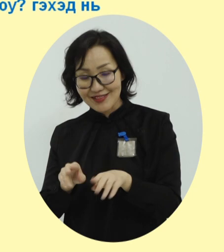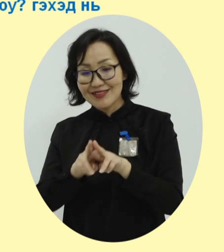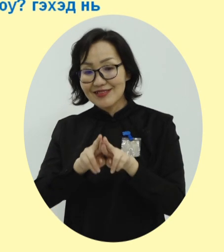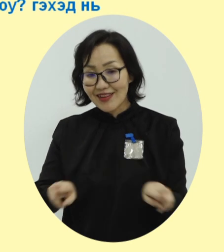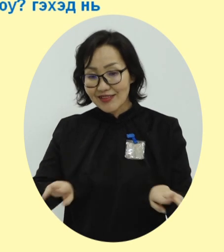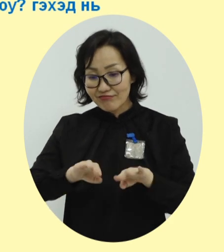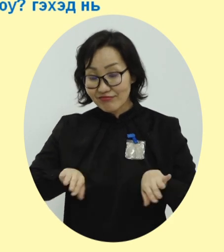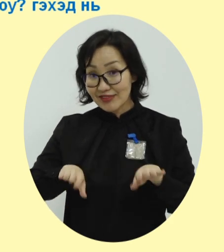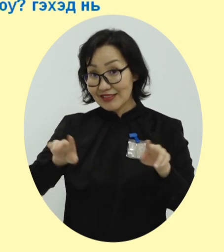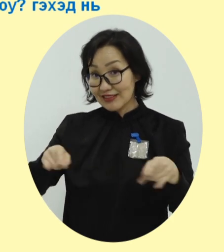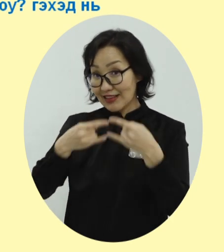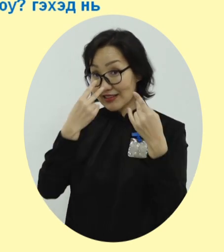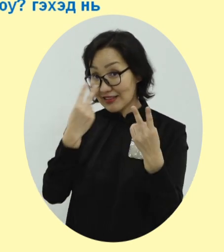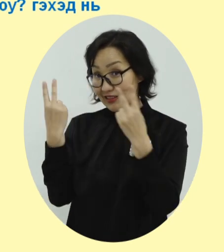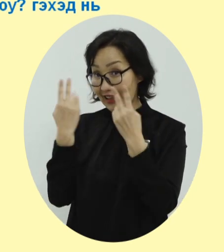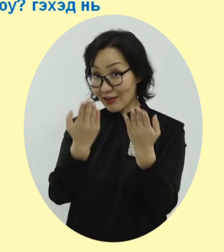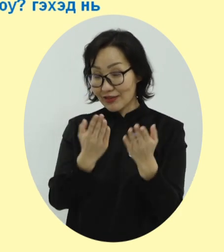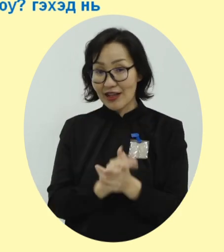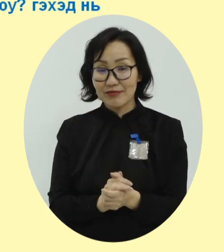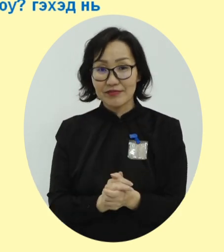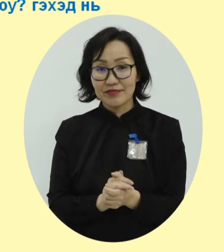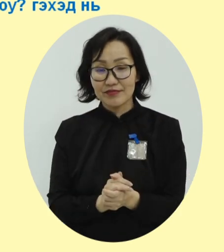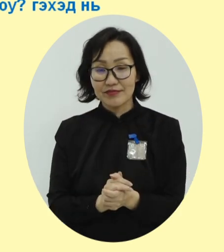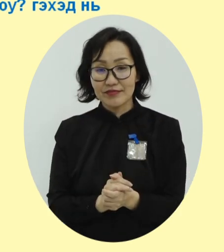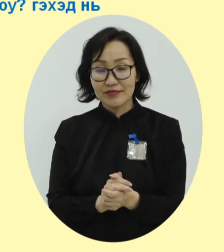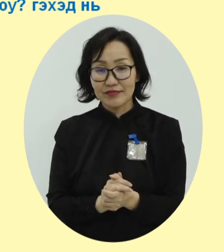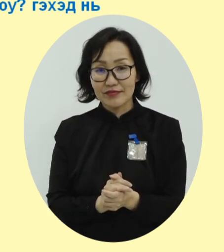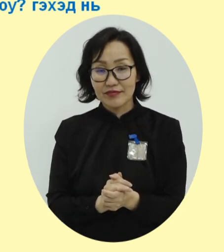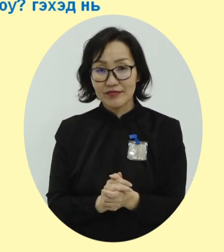харууллаа. За, эндээс бүгдээрээ бас түүж уншъя.